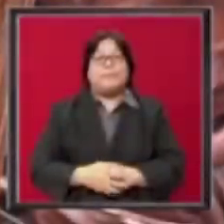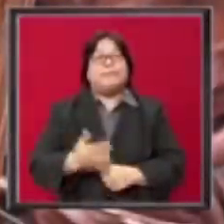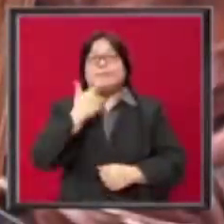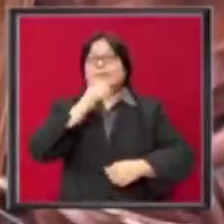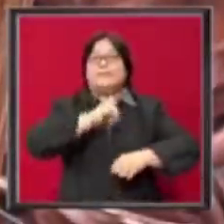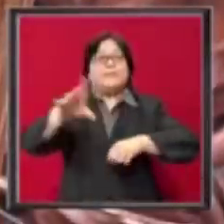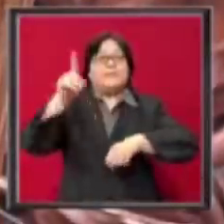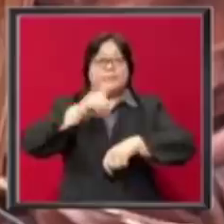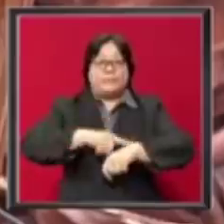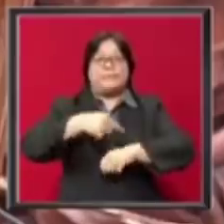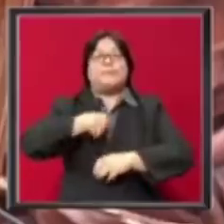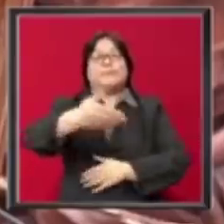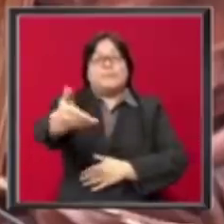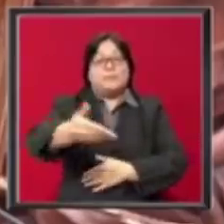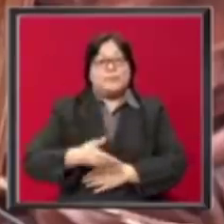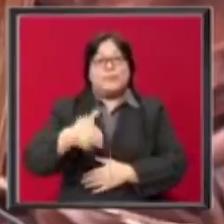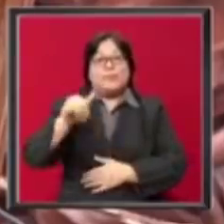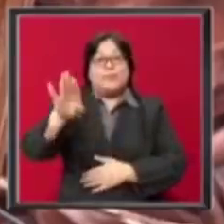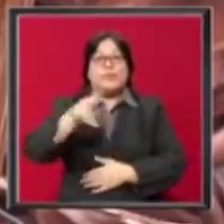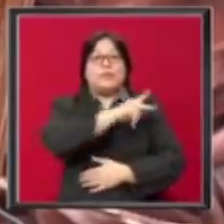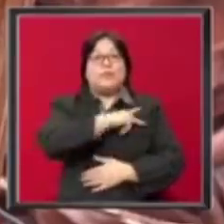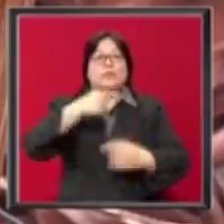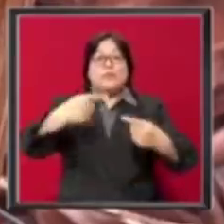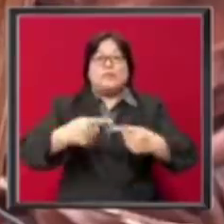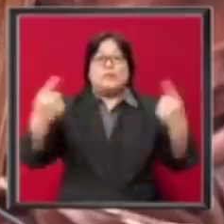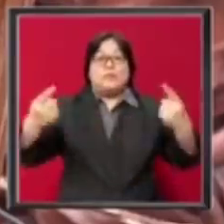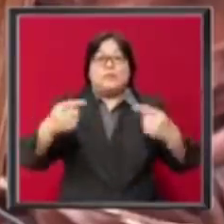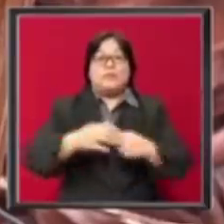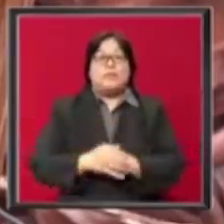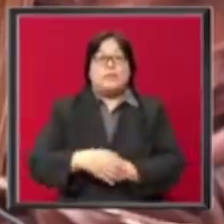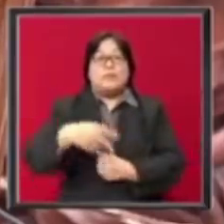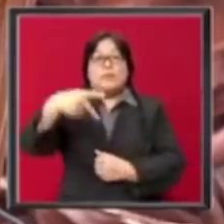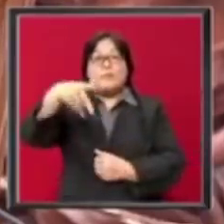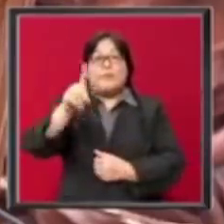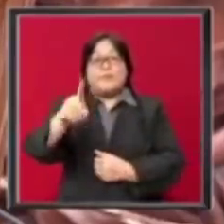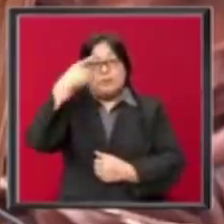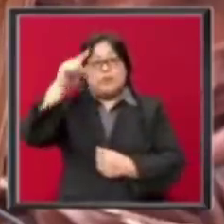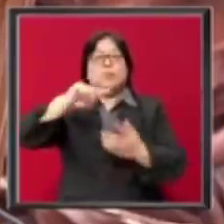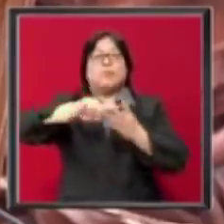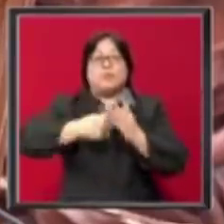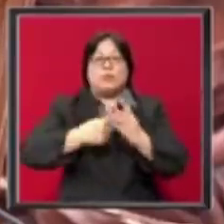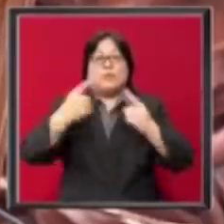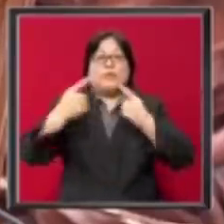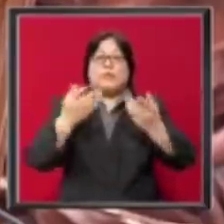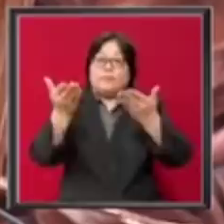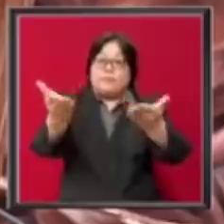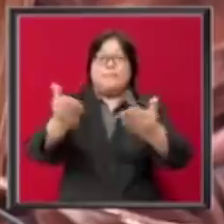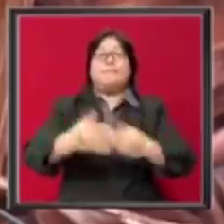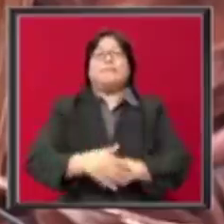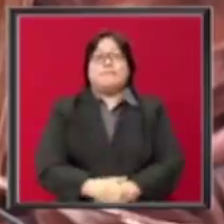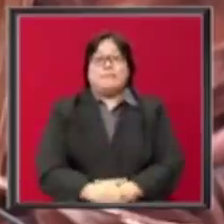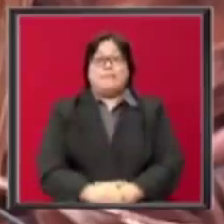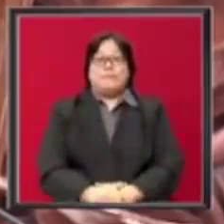Tanpa melengahkan masa, saya ingin menjemput Yang Berhormat Ketua Pangkang Yang Berhormat Paul Dickson untuk memulakan bahasan beliau.